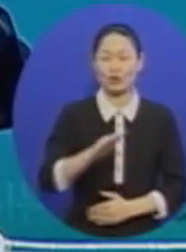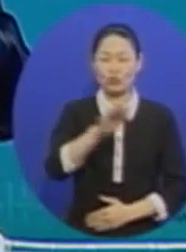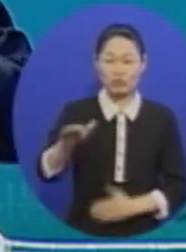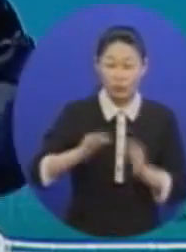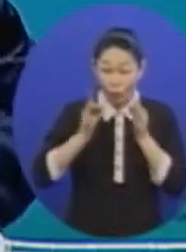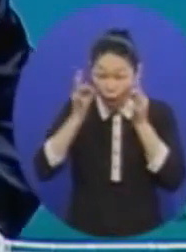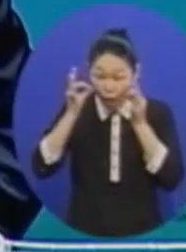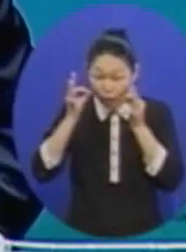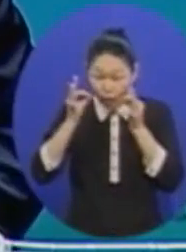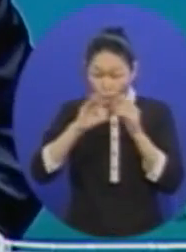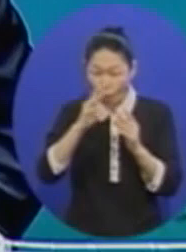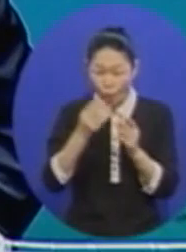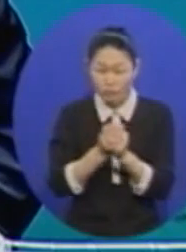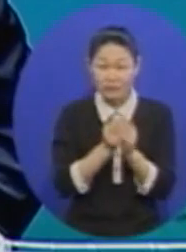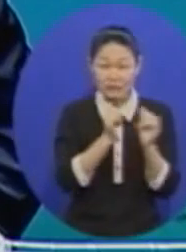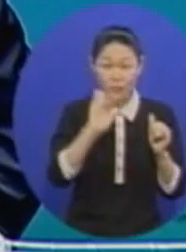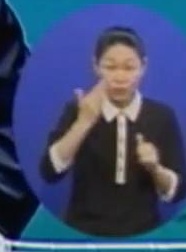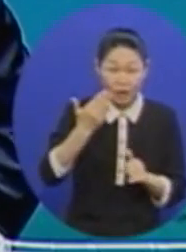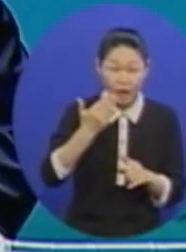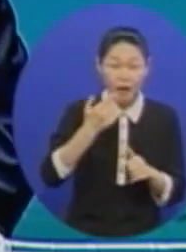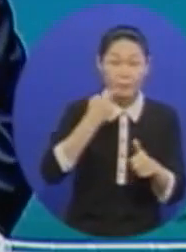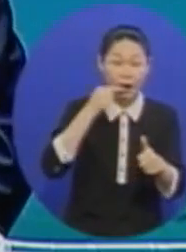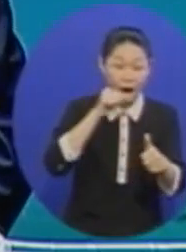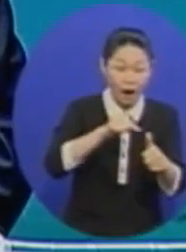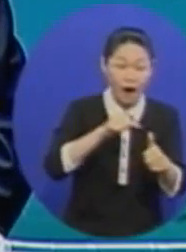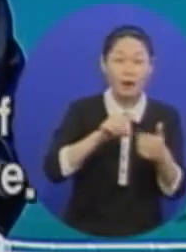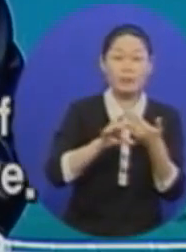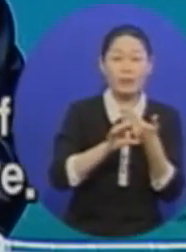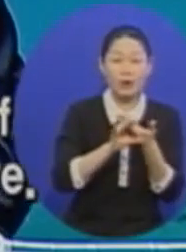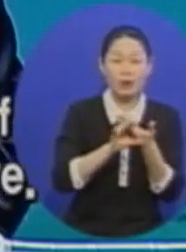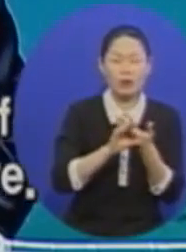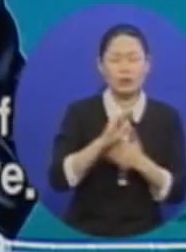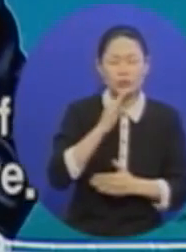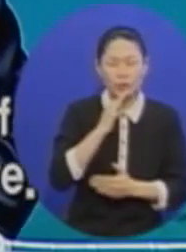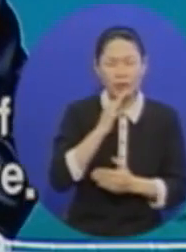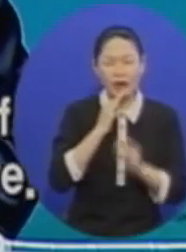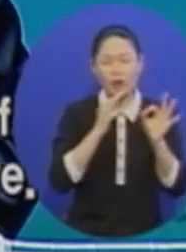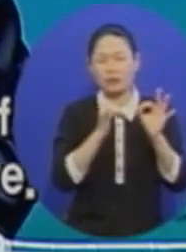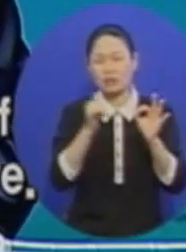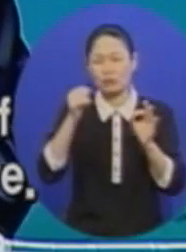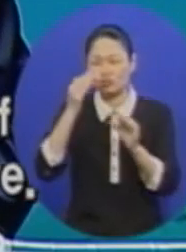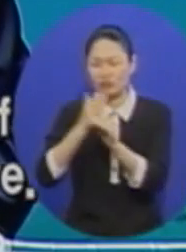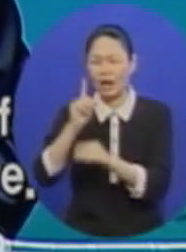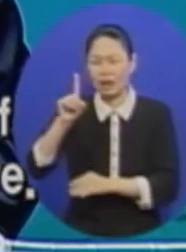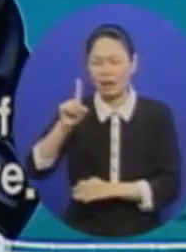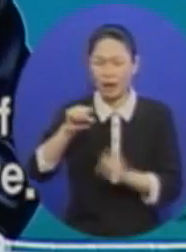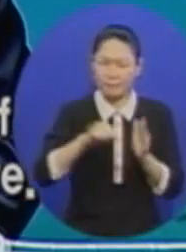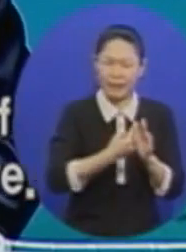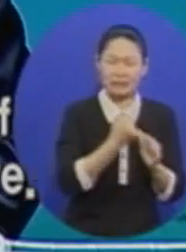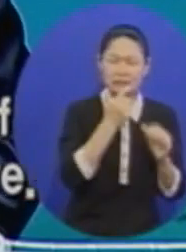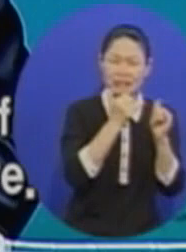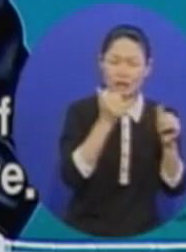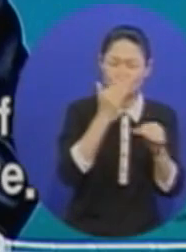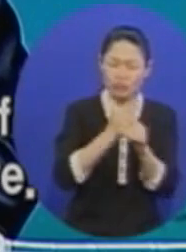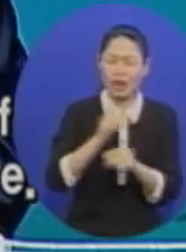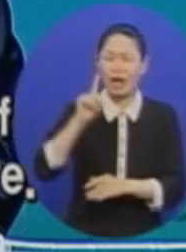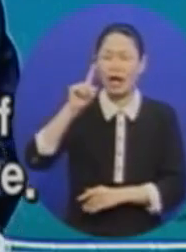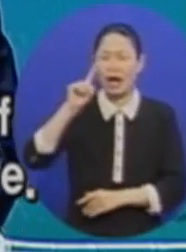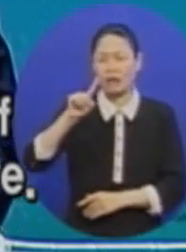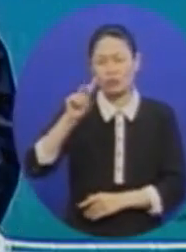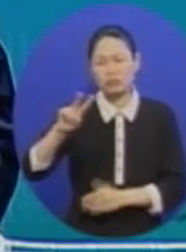노력으로 언제난 사람이 되라고 한다면 그러면 정말 열애 1 베개 1 2 밖에 없지요